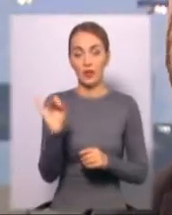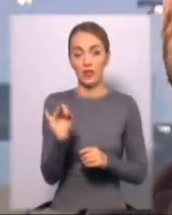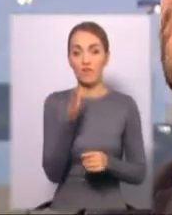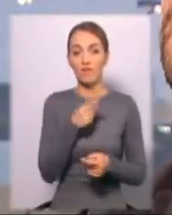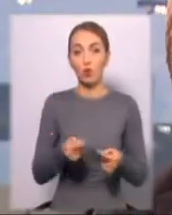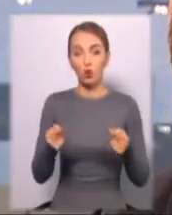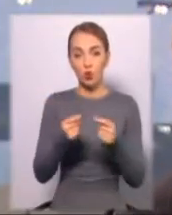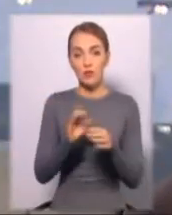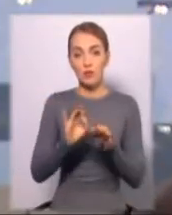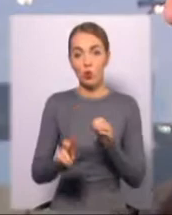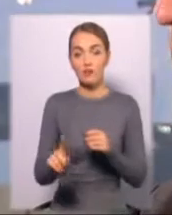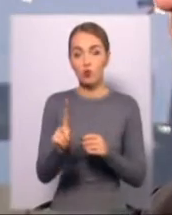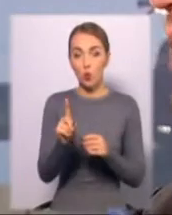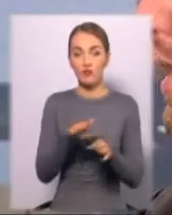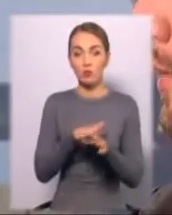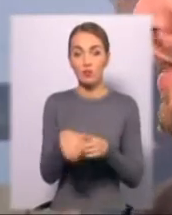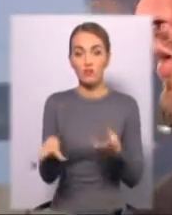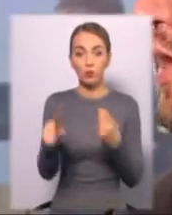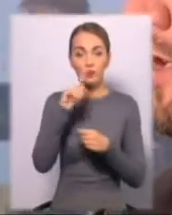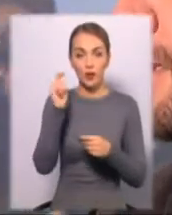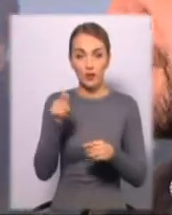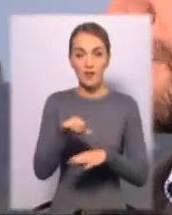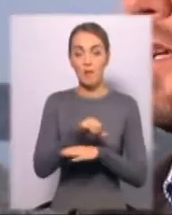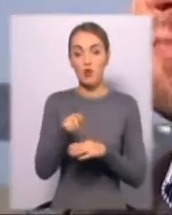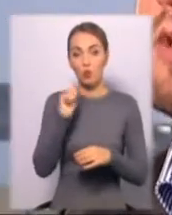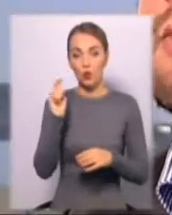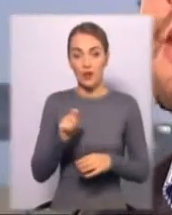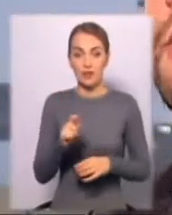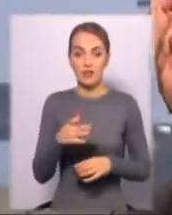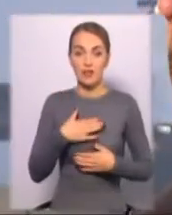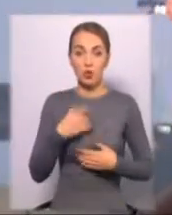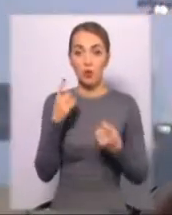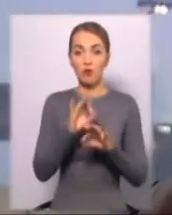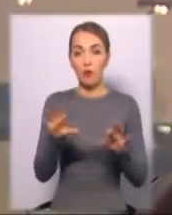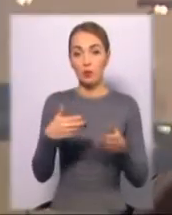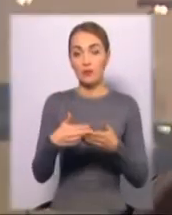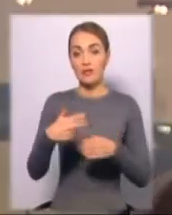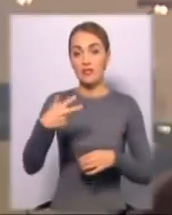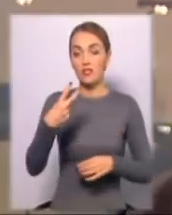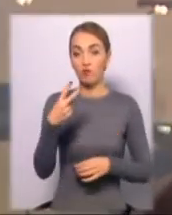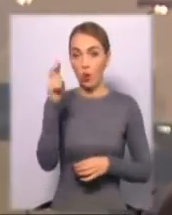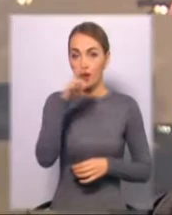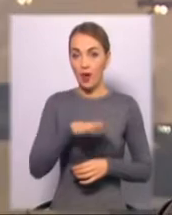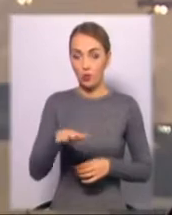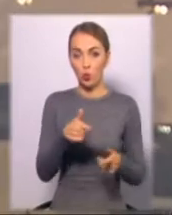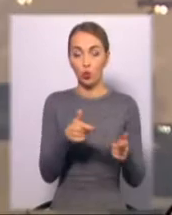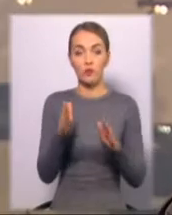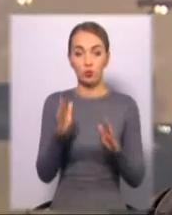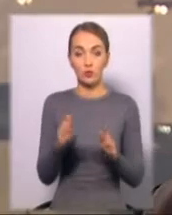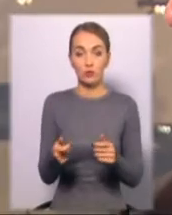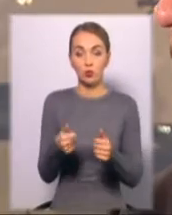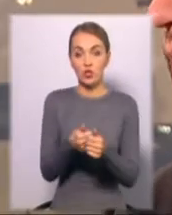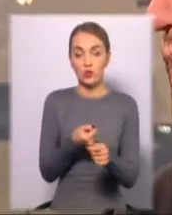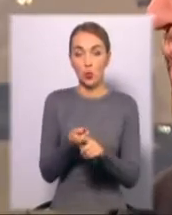водночас запалювання свічок відбудеться по всій Україні і за межами України. За нашою інформацією, близько 32 країн готові будуть підключитися до